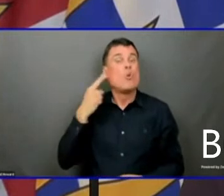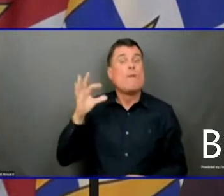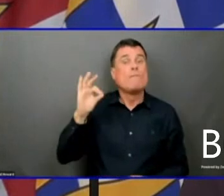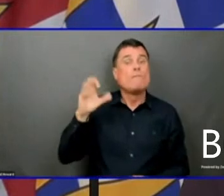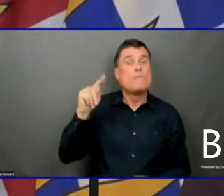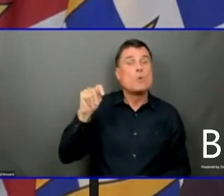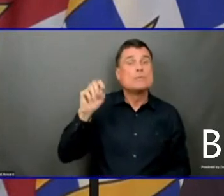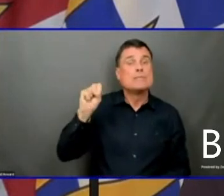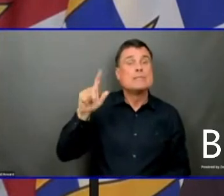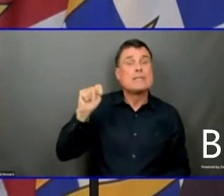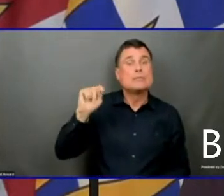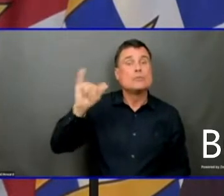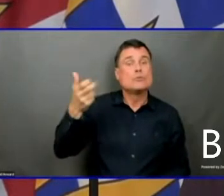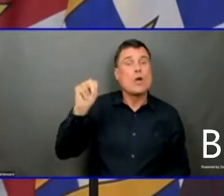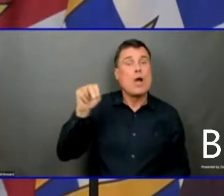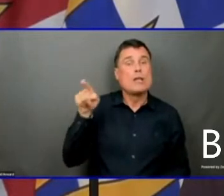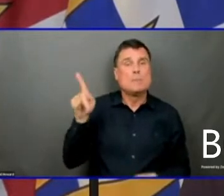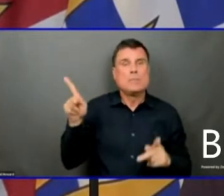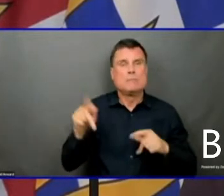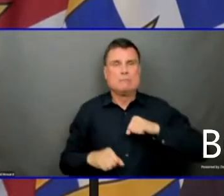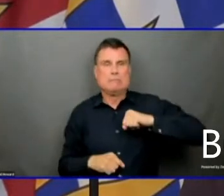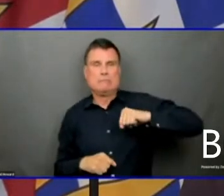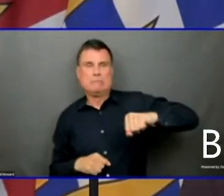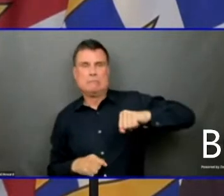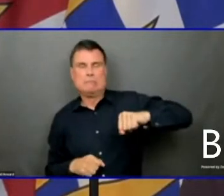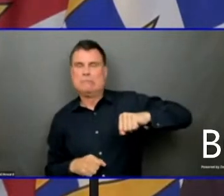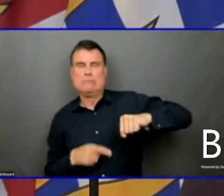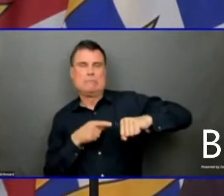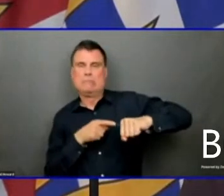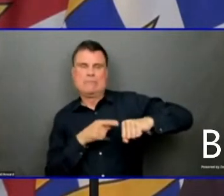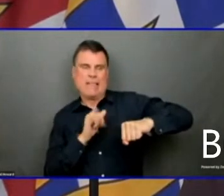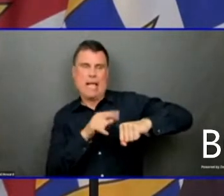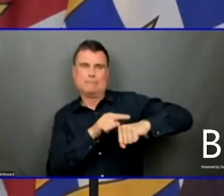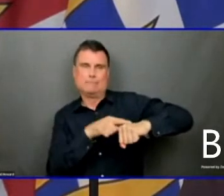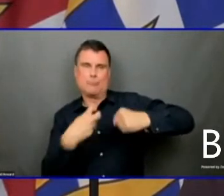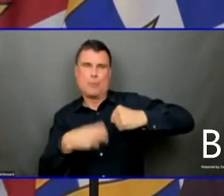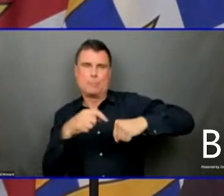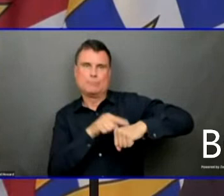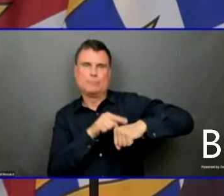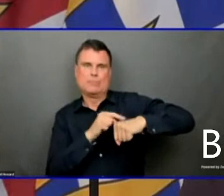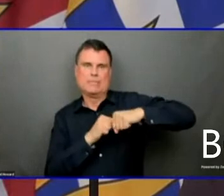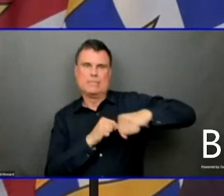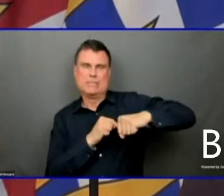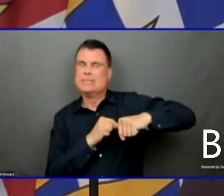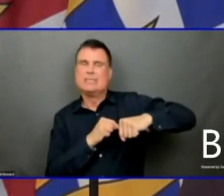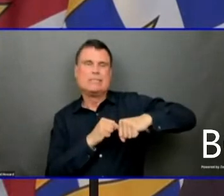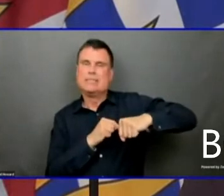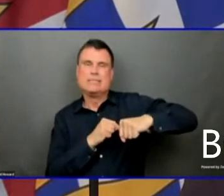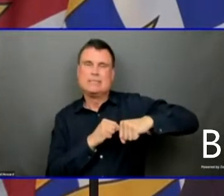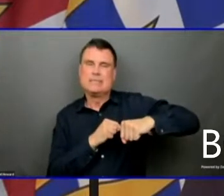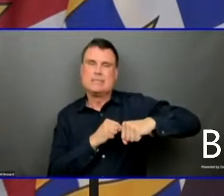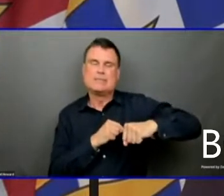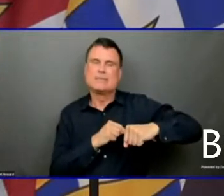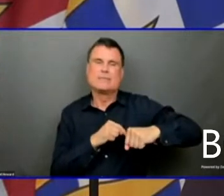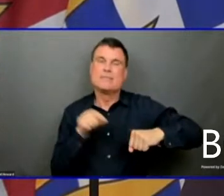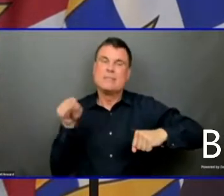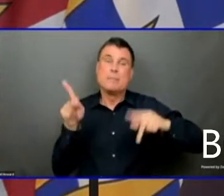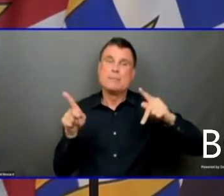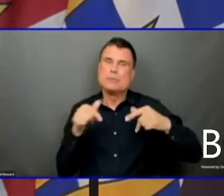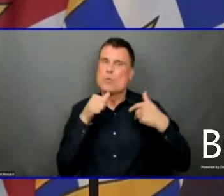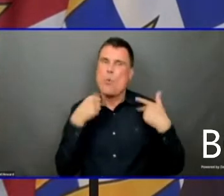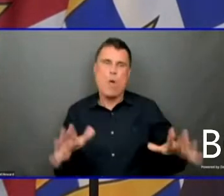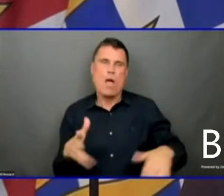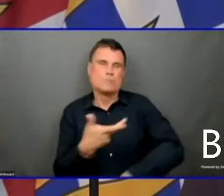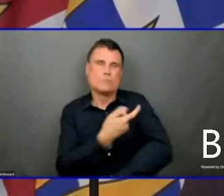同时加强了那些增多的这个施打疫苗的地方。 Wanting to be immunized, so I would say everybody needs to